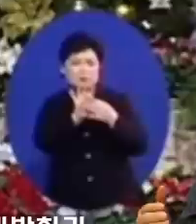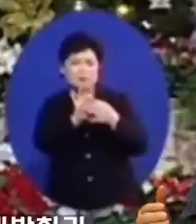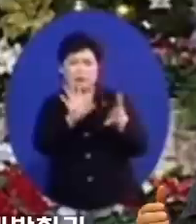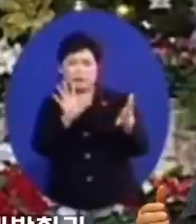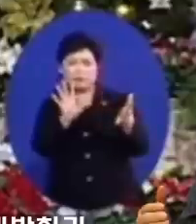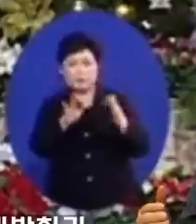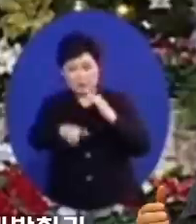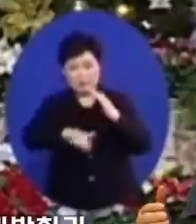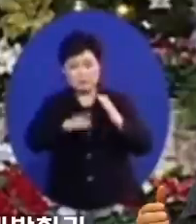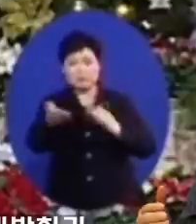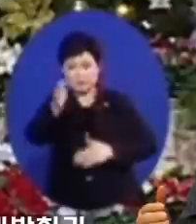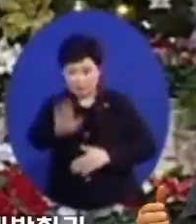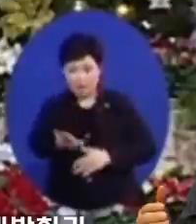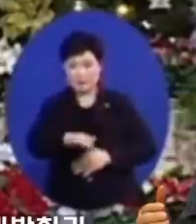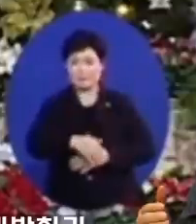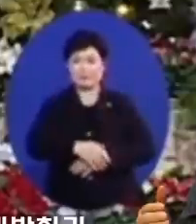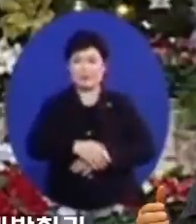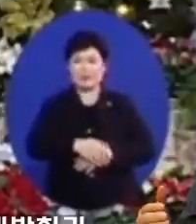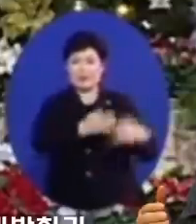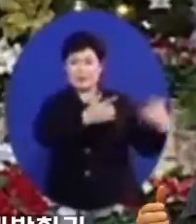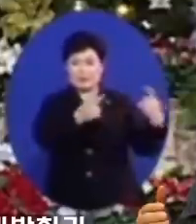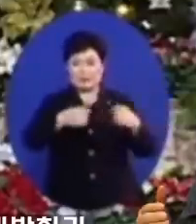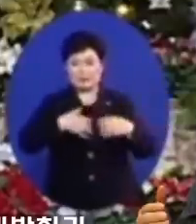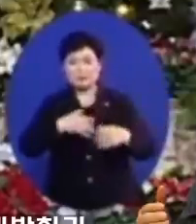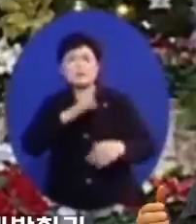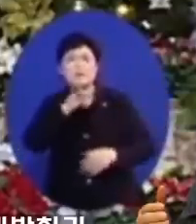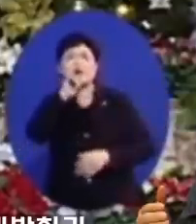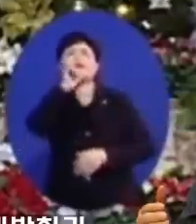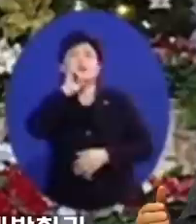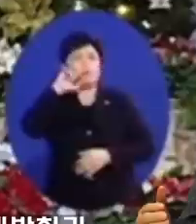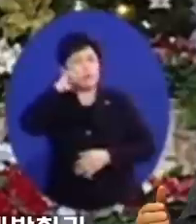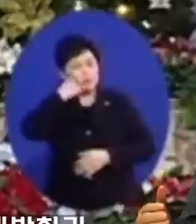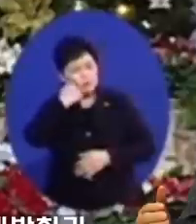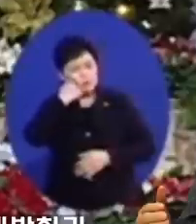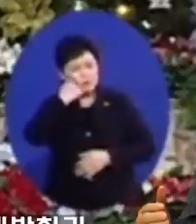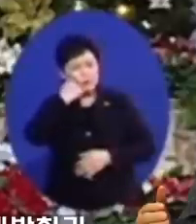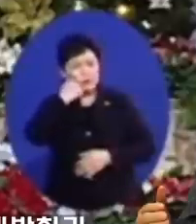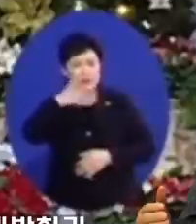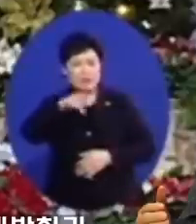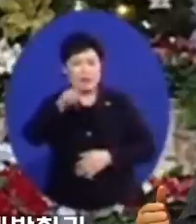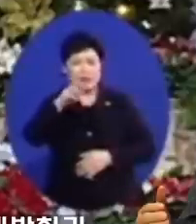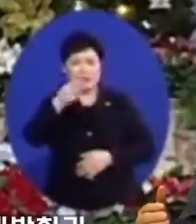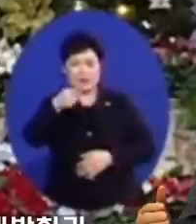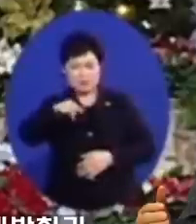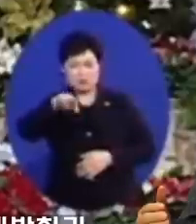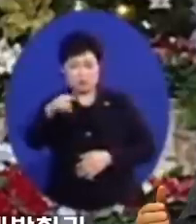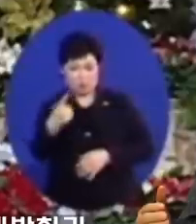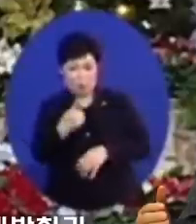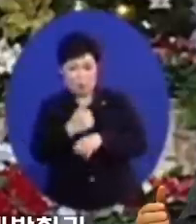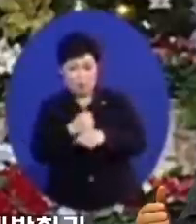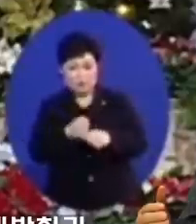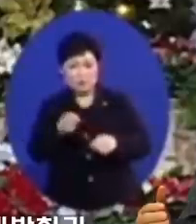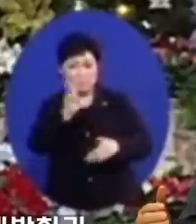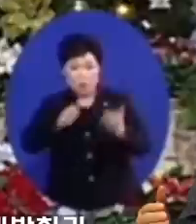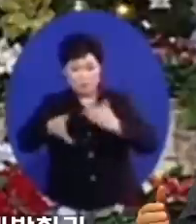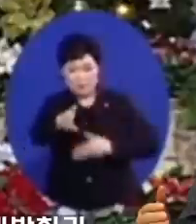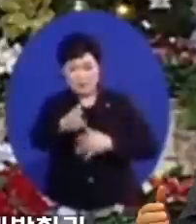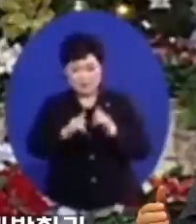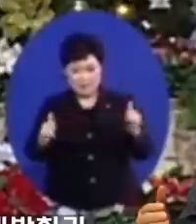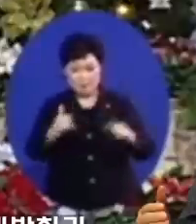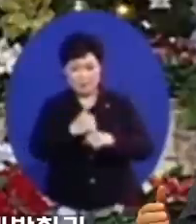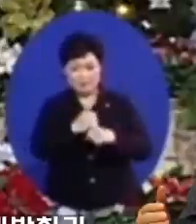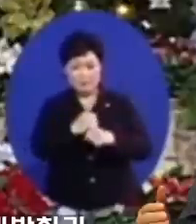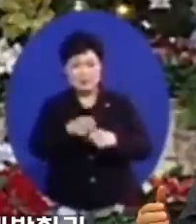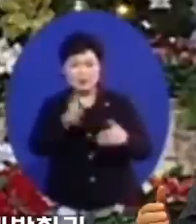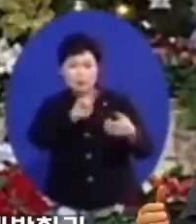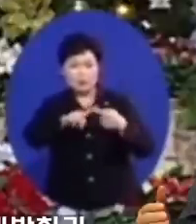환경이었습니다. 그러나 이처럼 열악한 환경에도 불구하고 카루소는 음악에 대한 관심과 애정을 가지고 있었습니다. 그의 어머니는